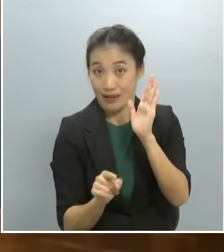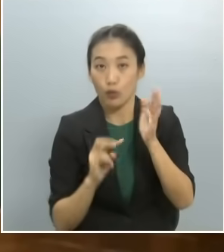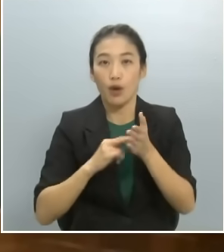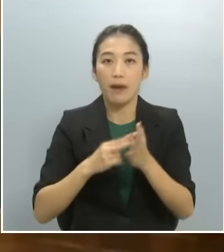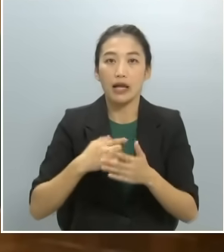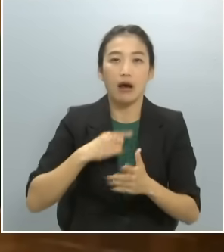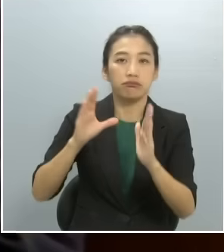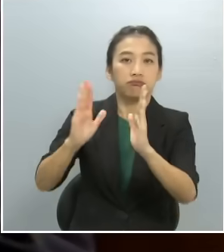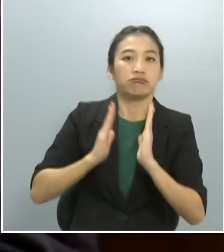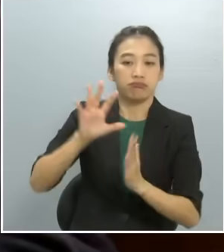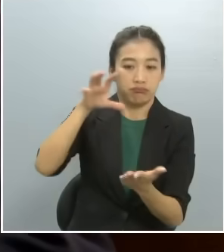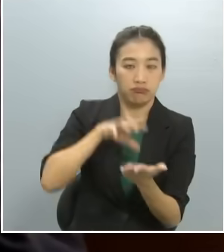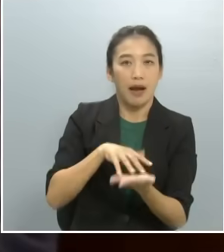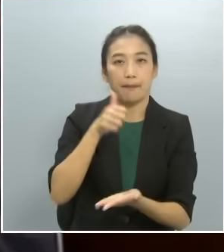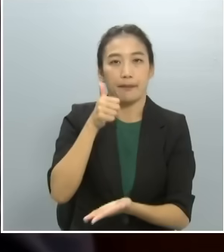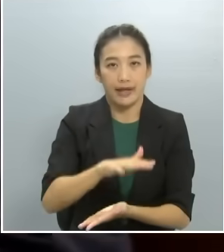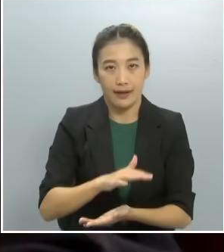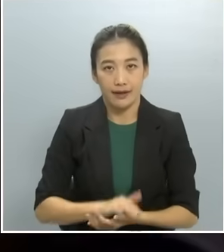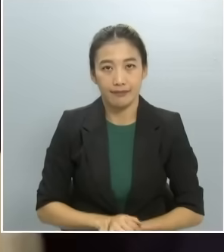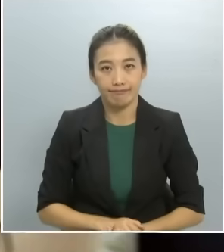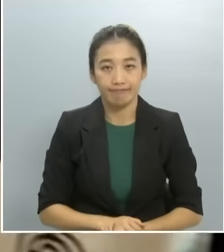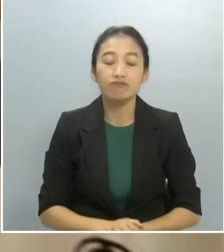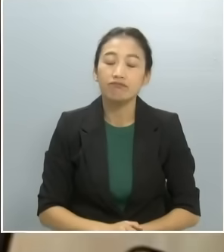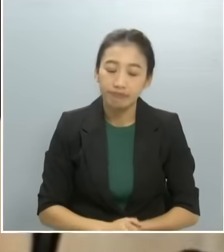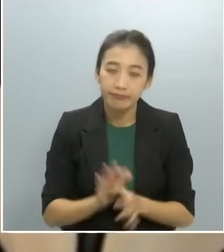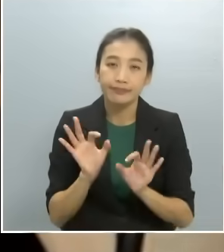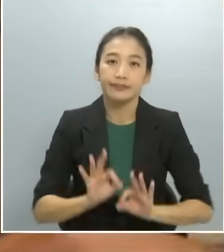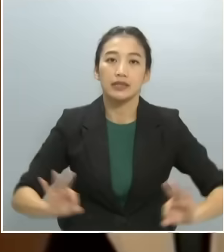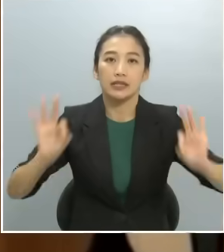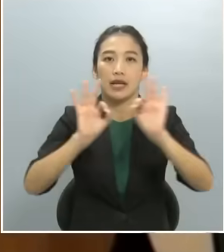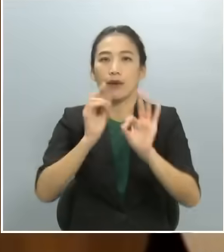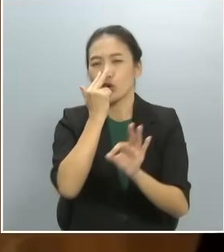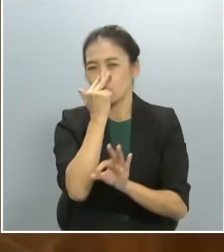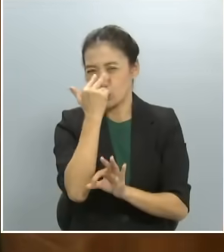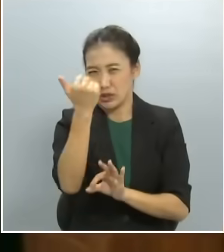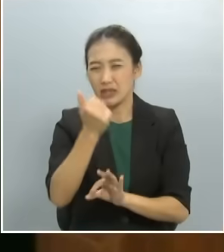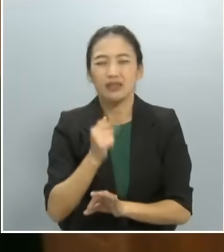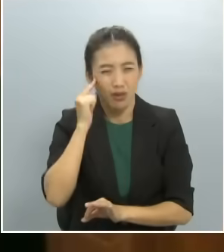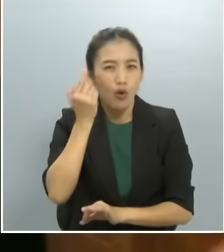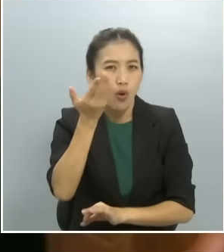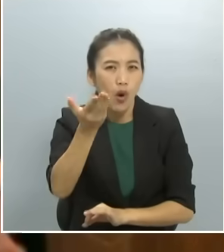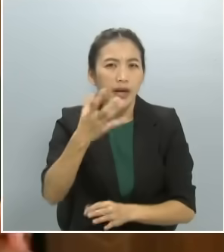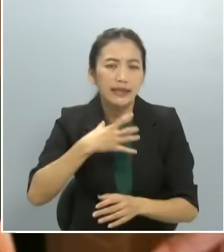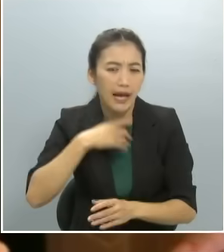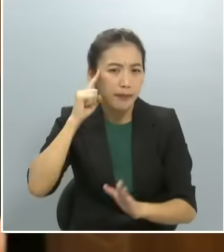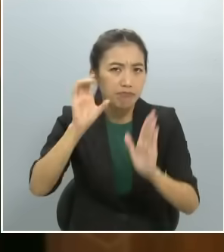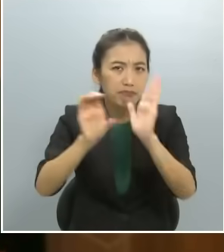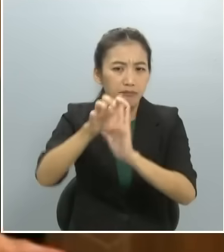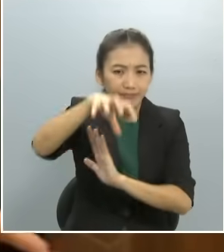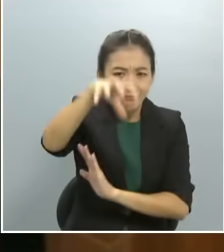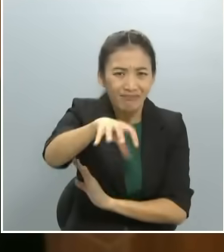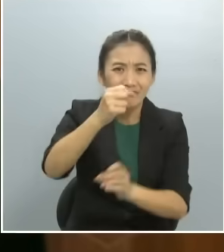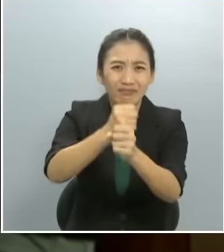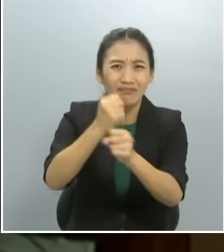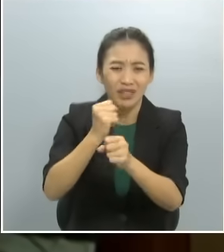มีความซ้ำซ้อนกันตรงนี้ทนายนี้ได้เองก็ยังบอกว่าอยากจะให้ทางกรมทรัพย์สินทางปัญญาออกมาชี้แจงมาอธิบายเพิ่มเติมด้วยประชาชน